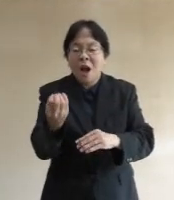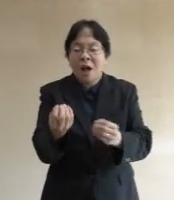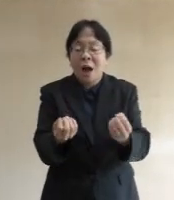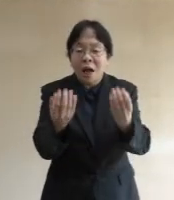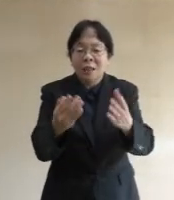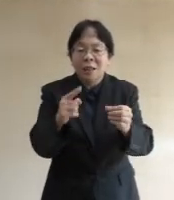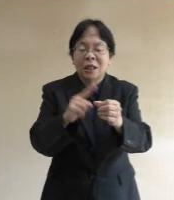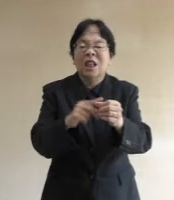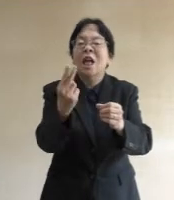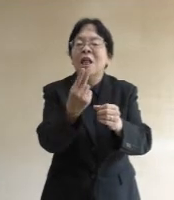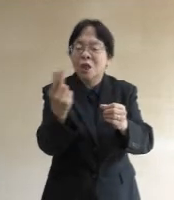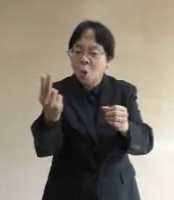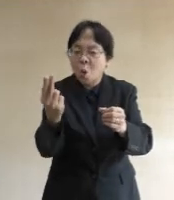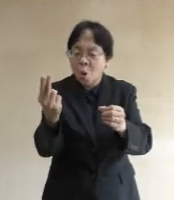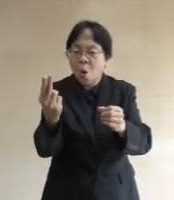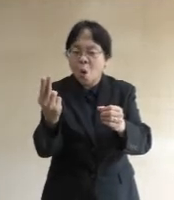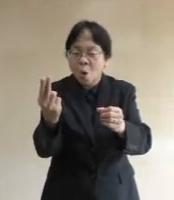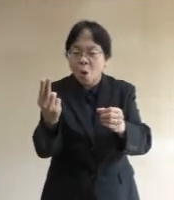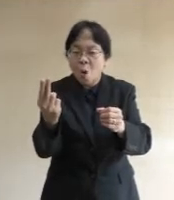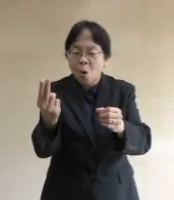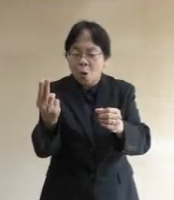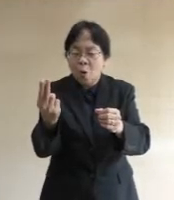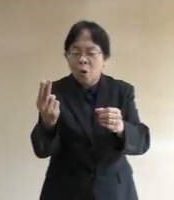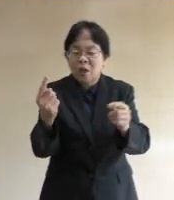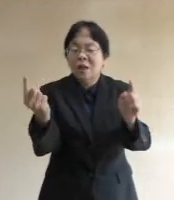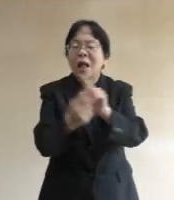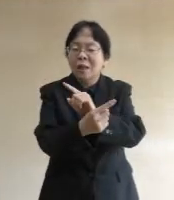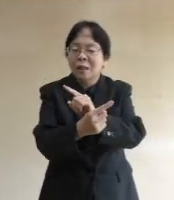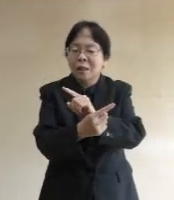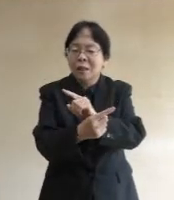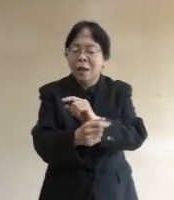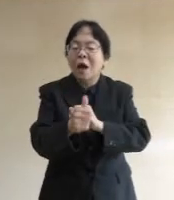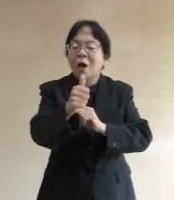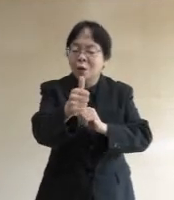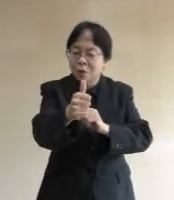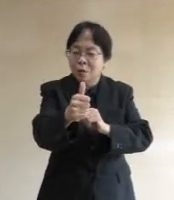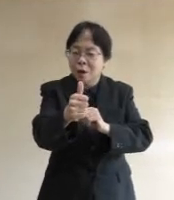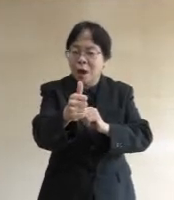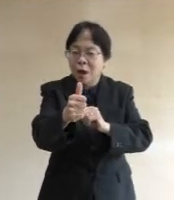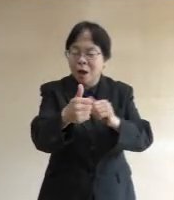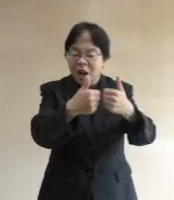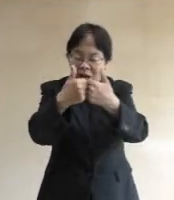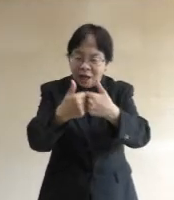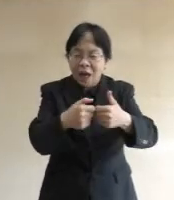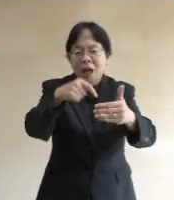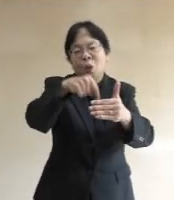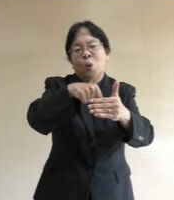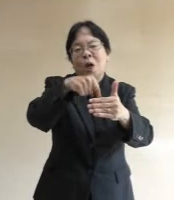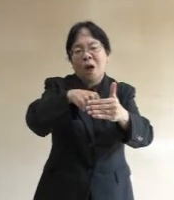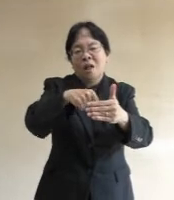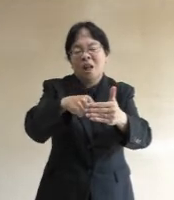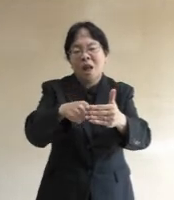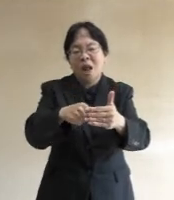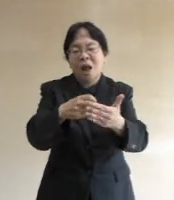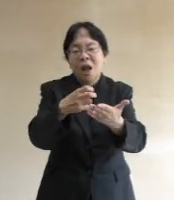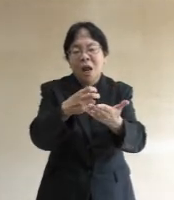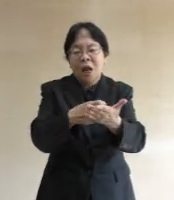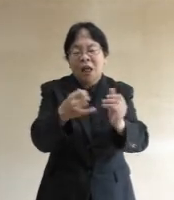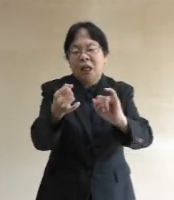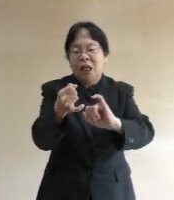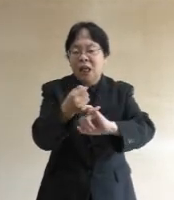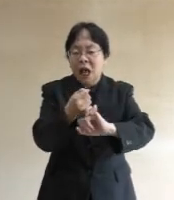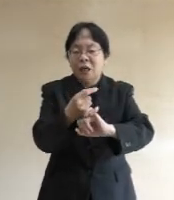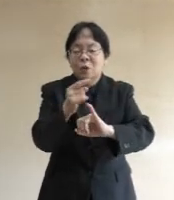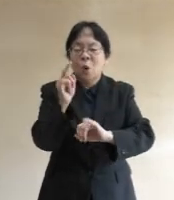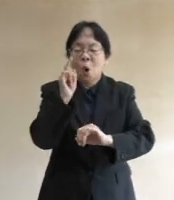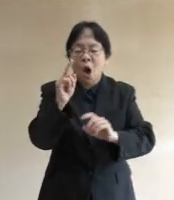って、ある人から会合の中で、もう少しその規約の見